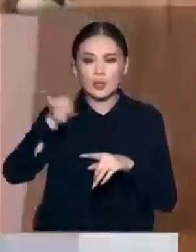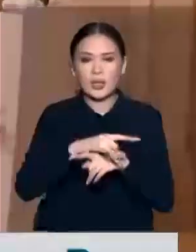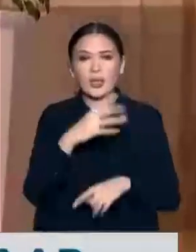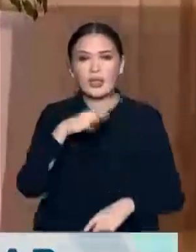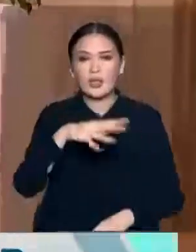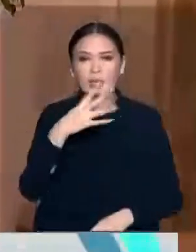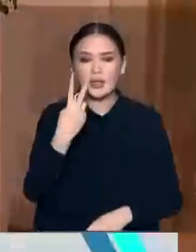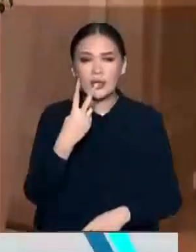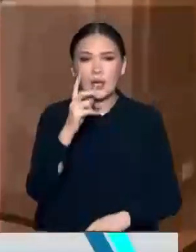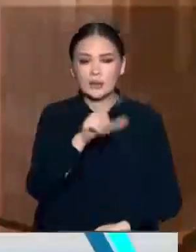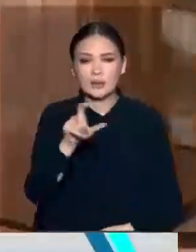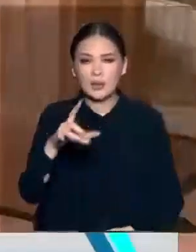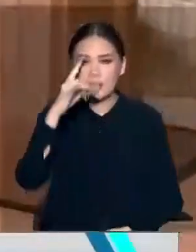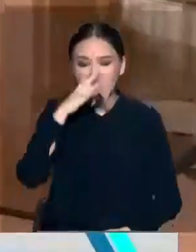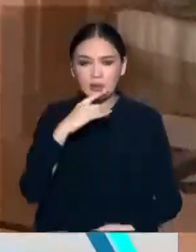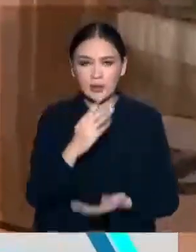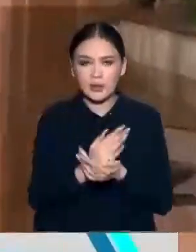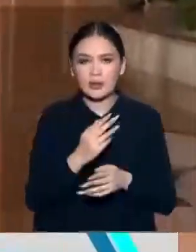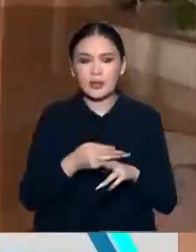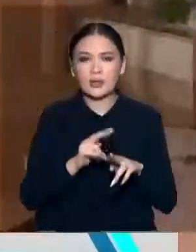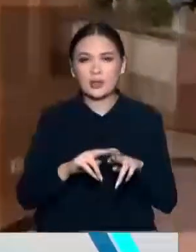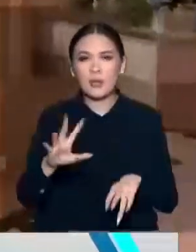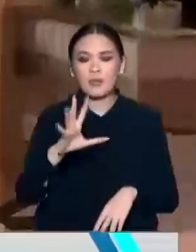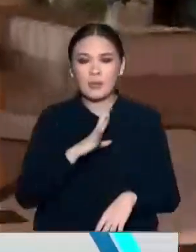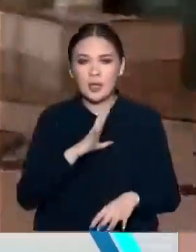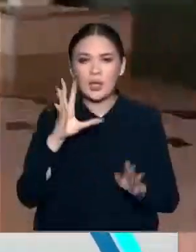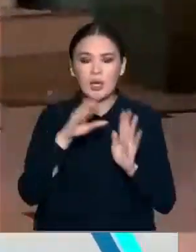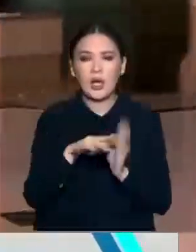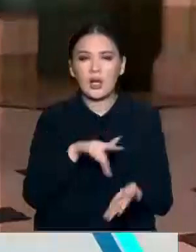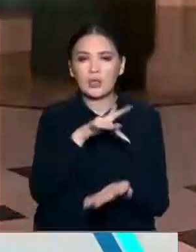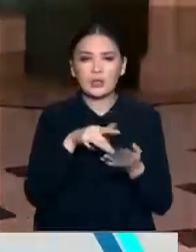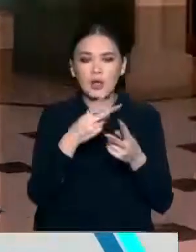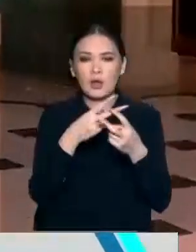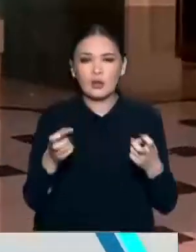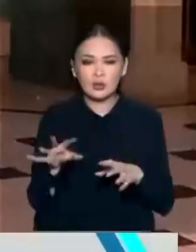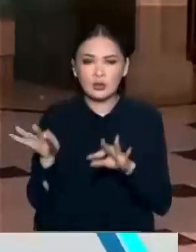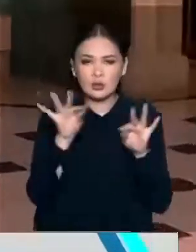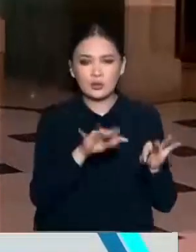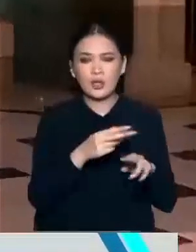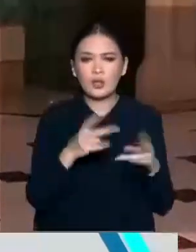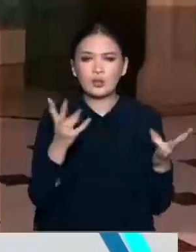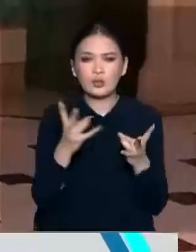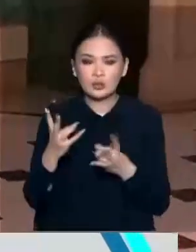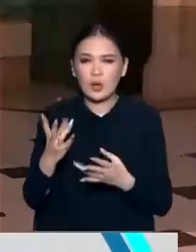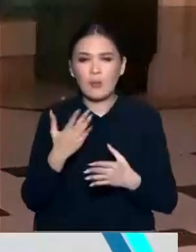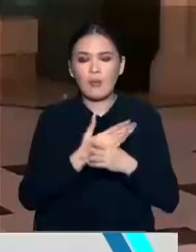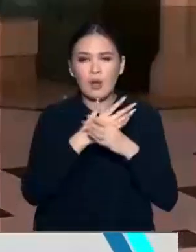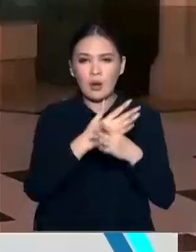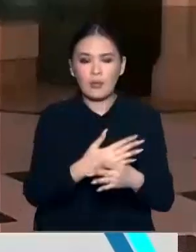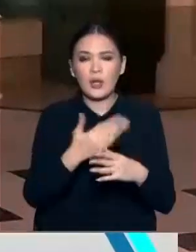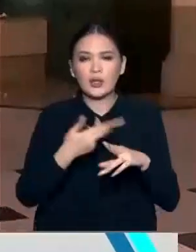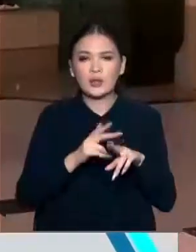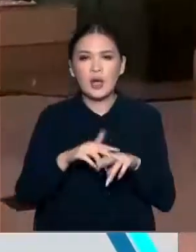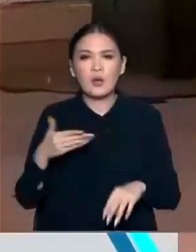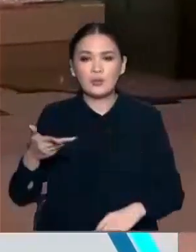бен көрші қырғыз елінің 20 шақты азаматы бар. Олардың бәрі қазір қаладағы қонақ үйге орналастырылып, қажетті көмектер көрсетіліп жатыр.